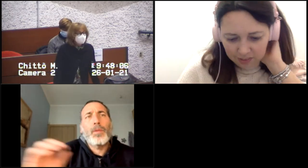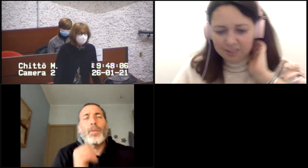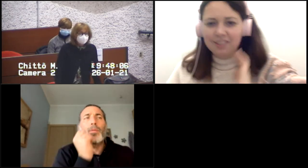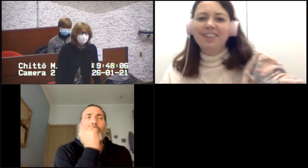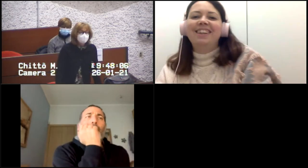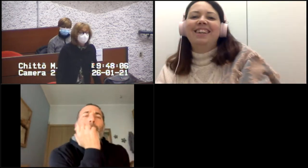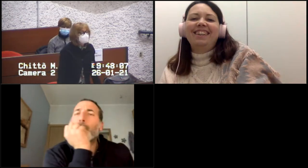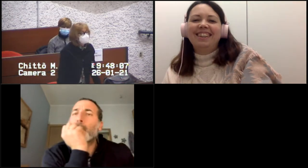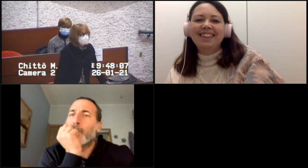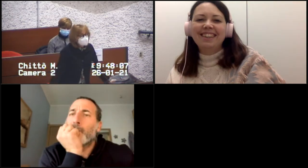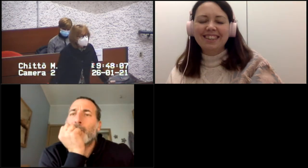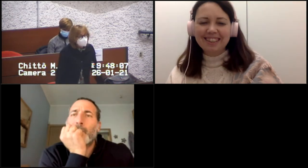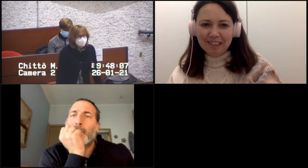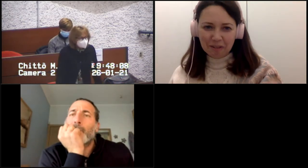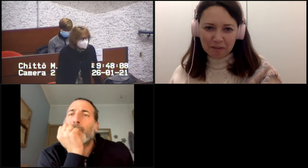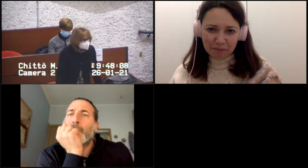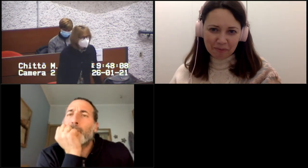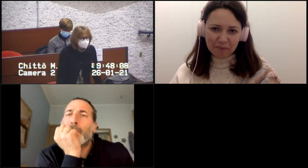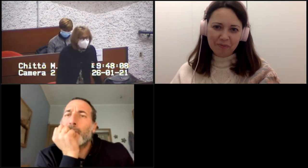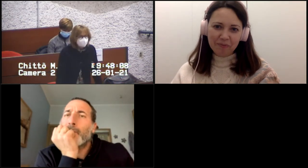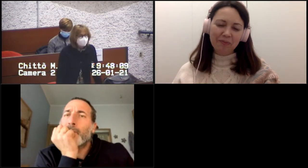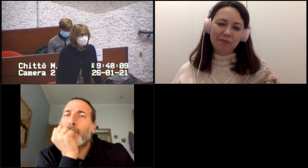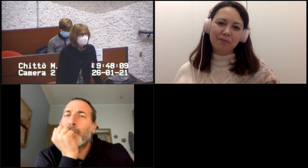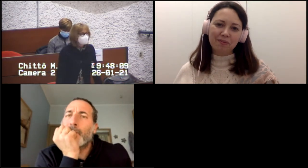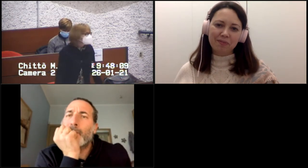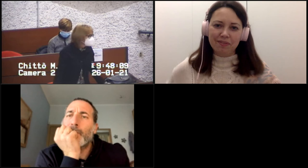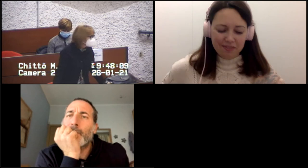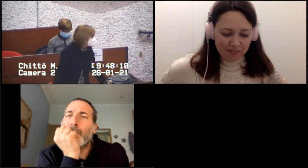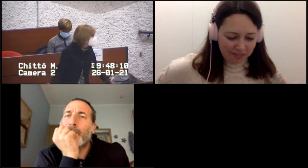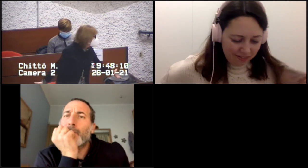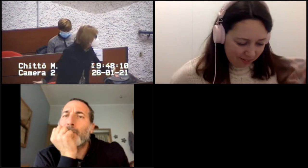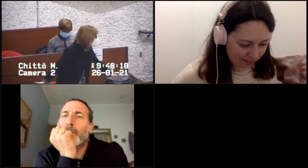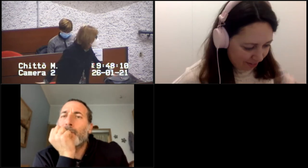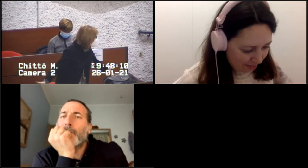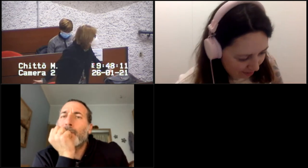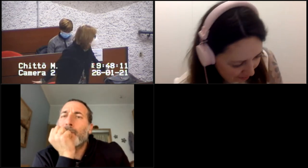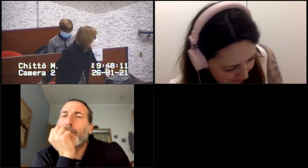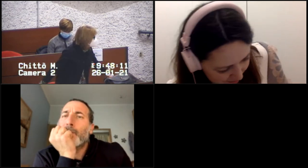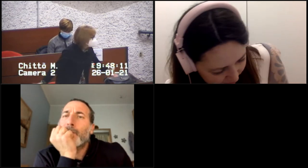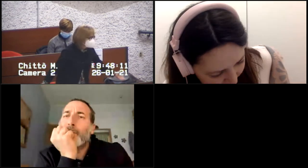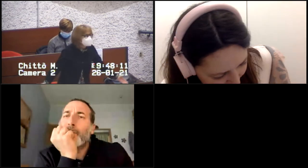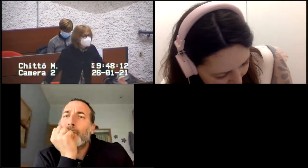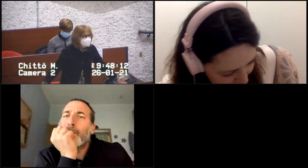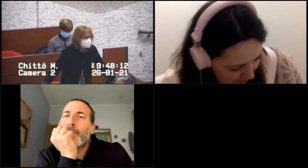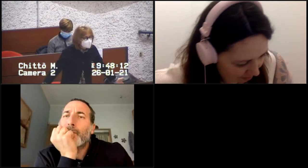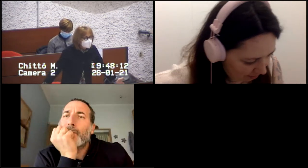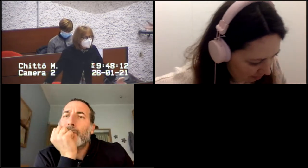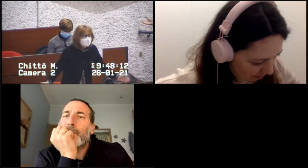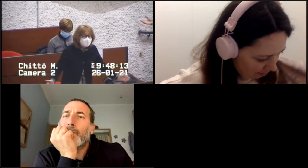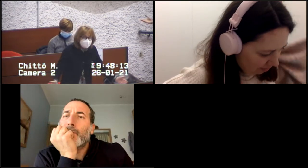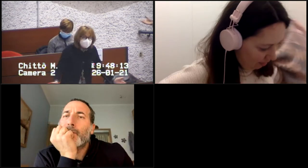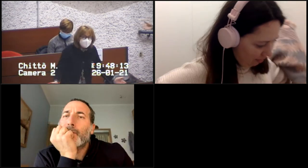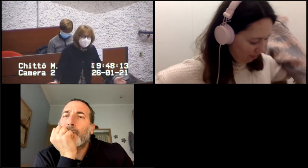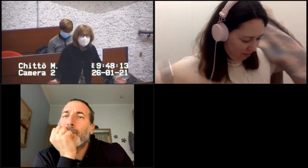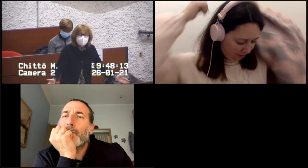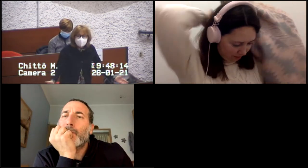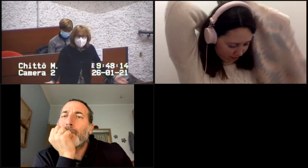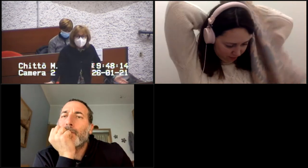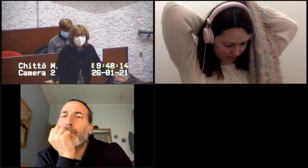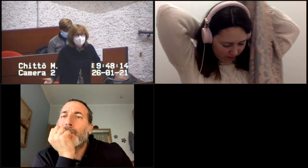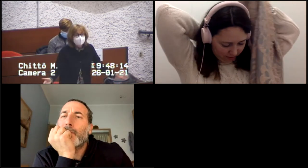confronti della componente civica che fa tanta fatica ad ammettere che in quest'aula consigliare si fa politica e che